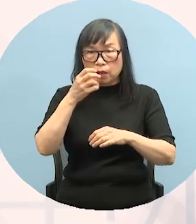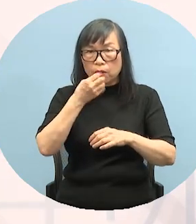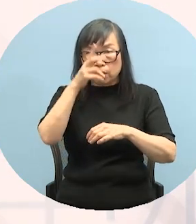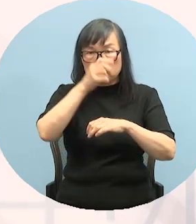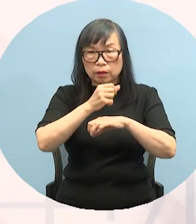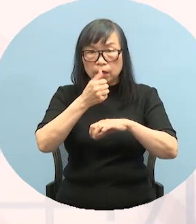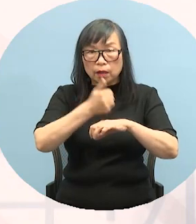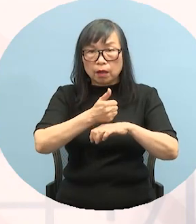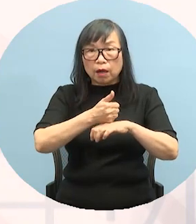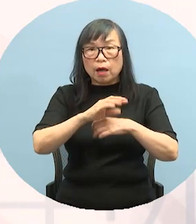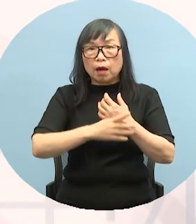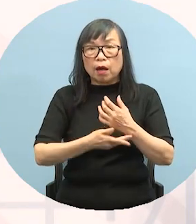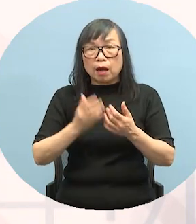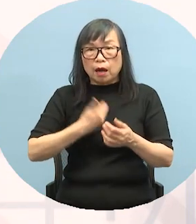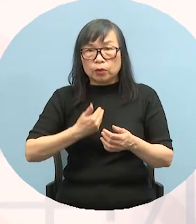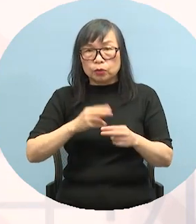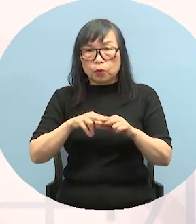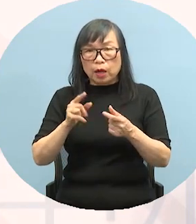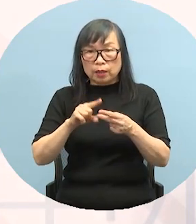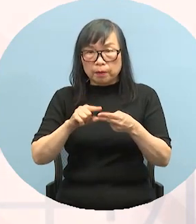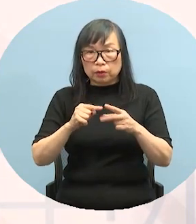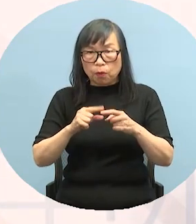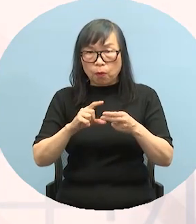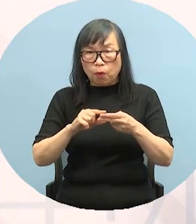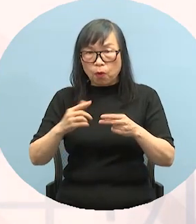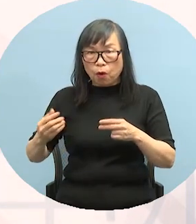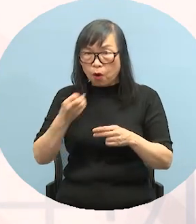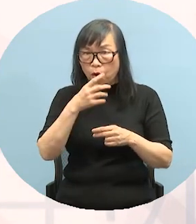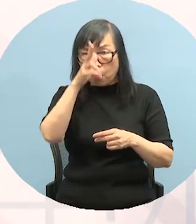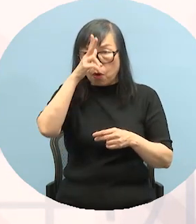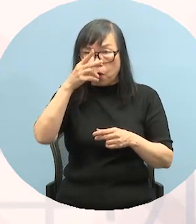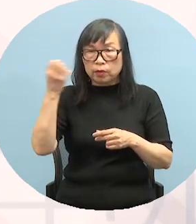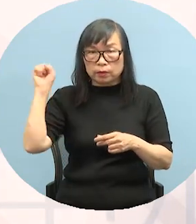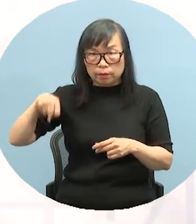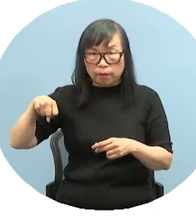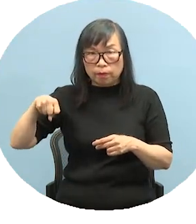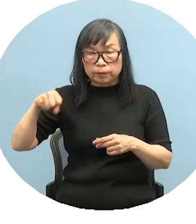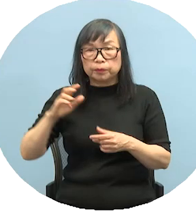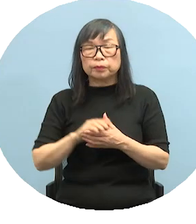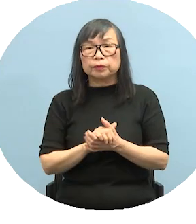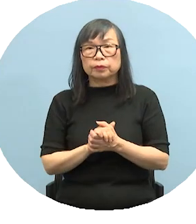效忠中华人民共和国香港特别行政区的承诺。